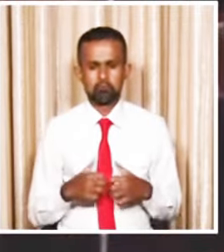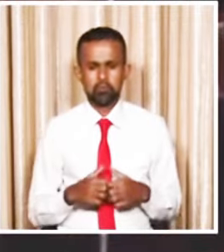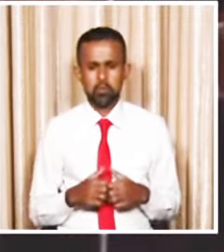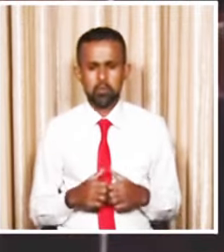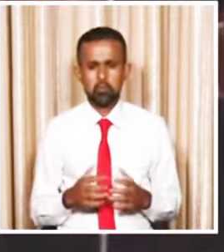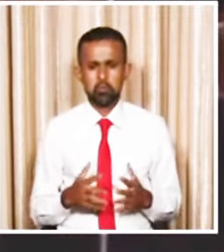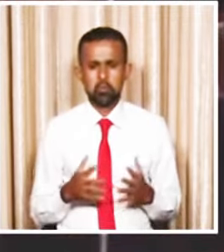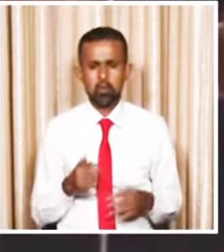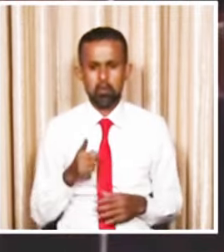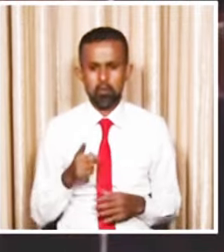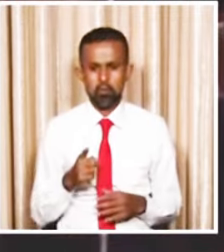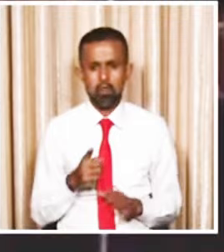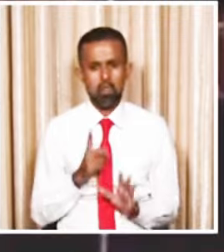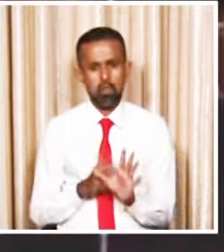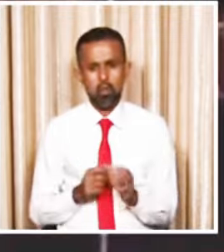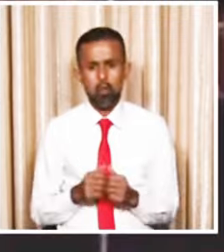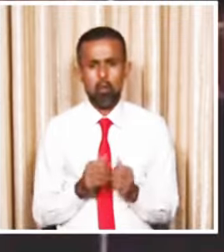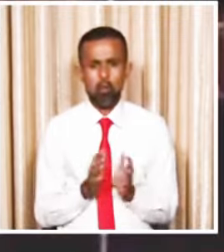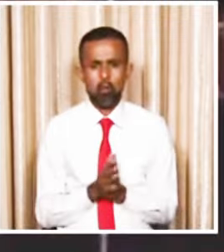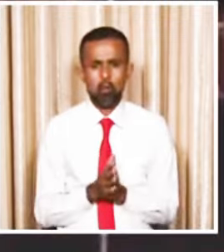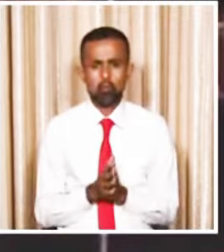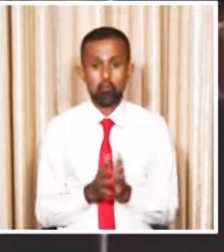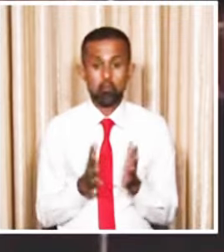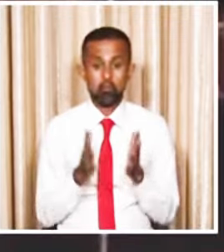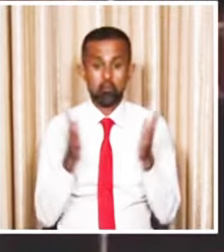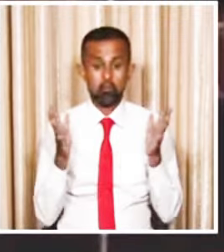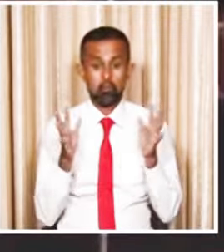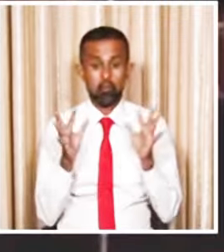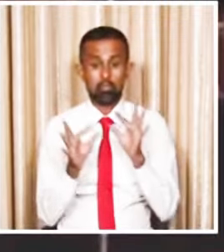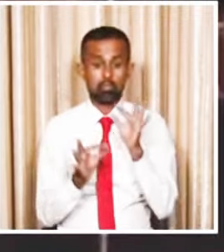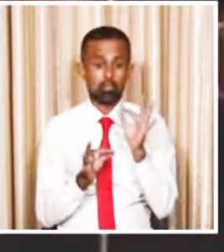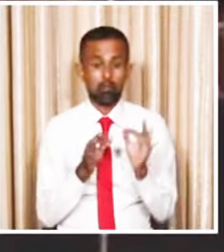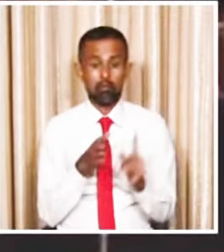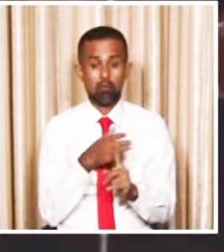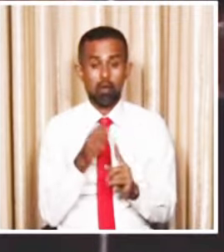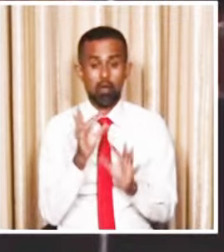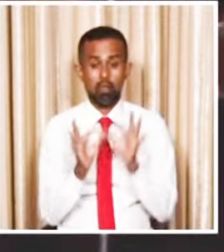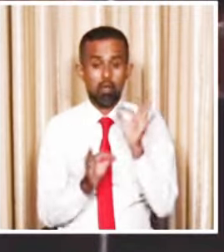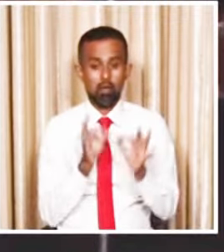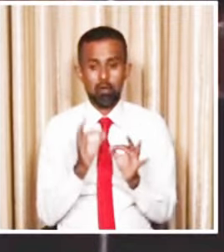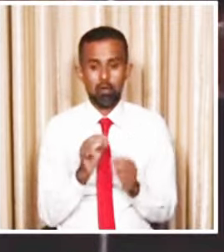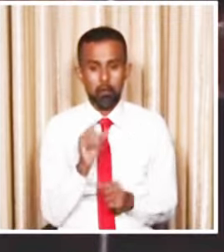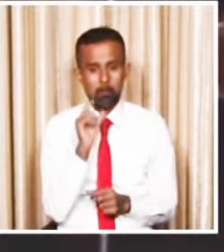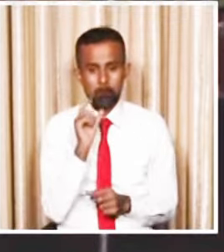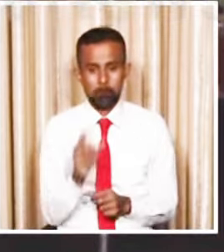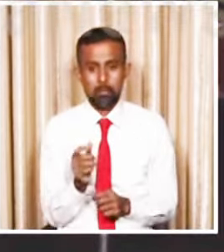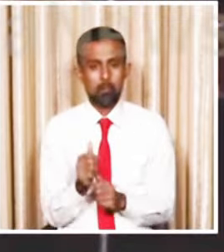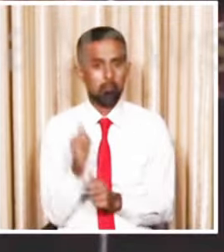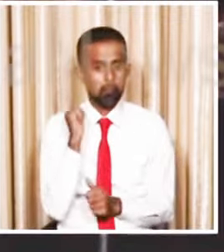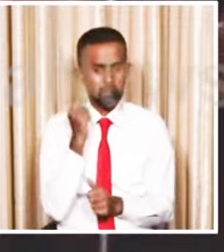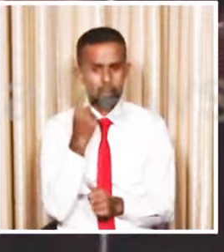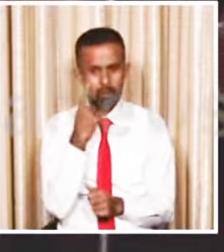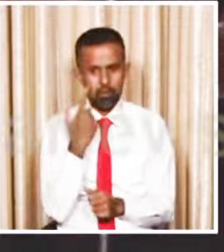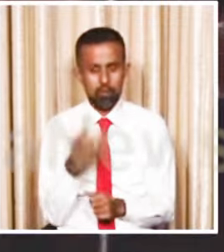මූලාසනාට බඳිතුමනි හැම දෙයක්ම අතිශෝක්තියට ලක් කිරීම. උදාහරණයක් වශයෙන් බලන්න පහුගිය දවස්වල බඳ